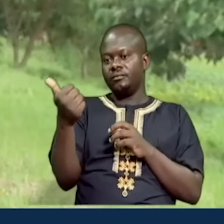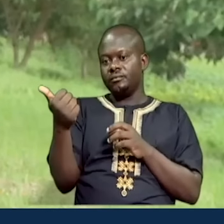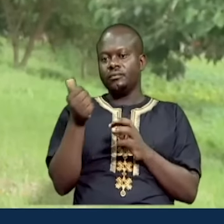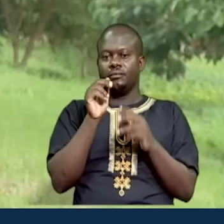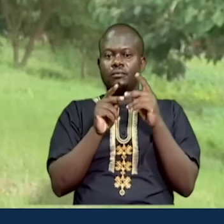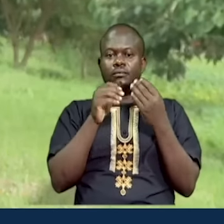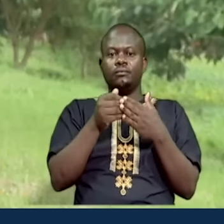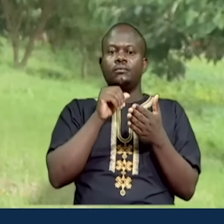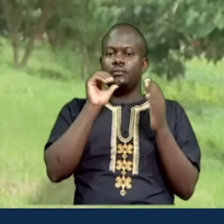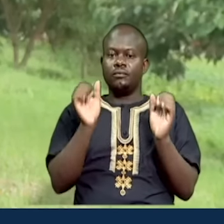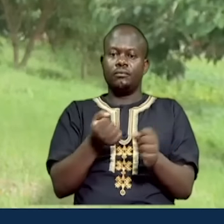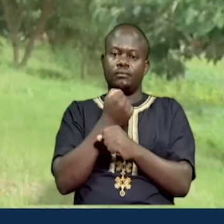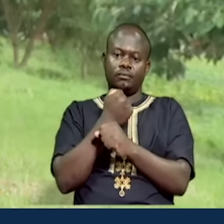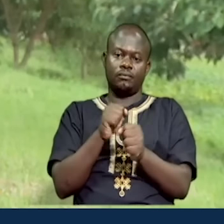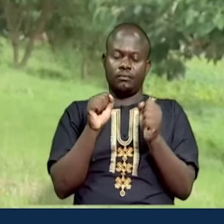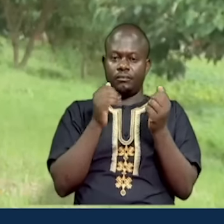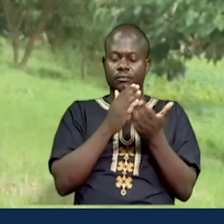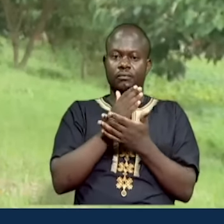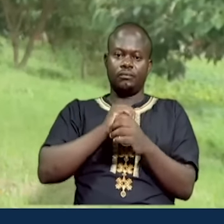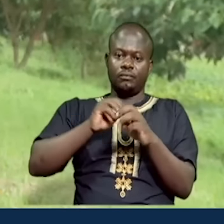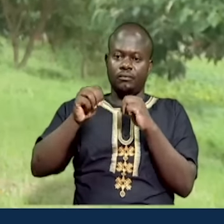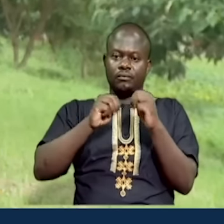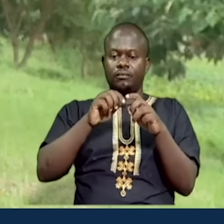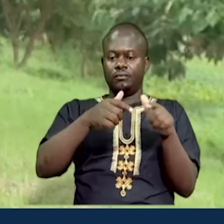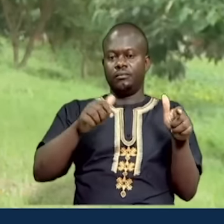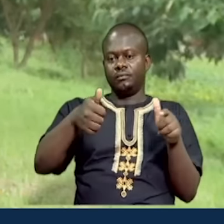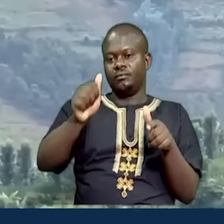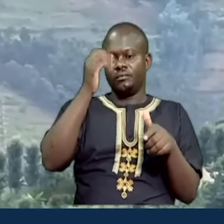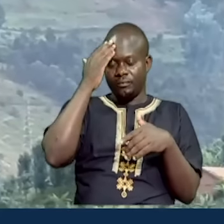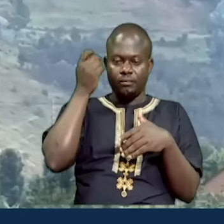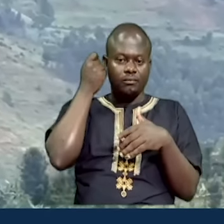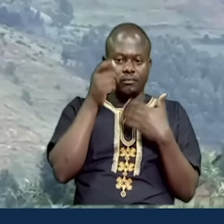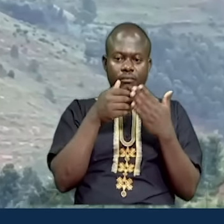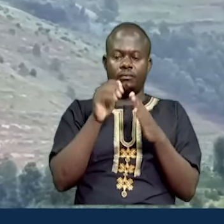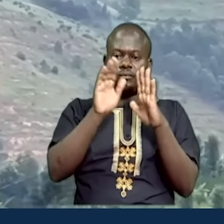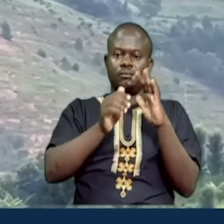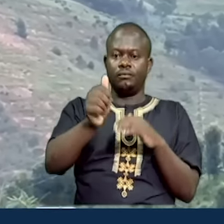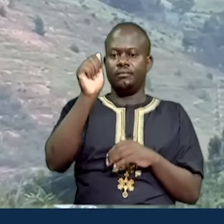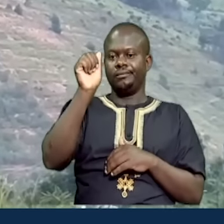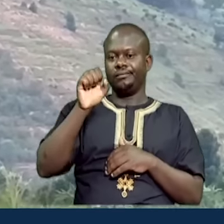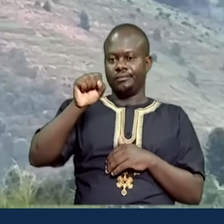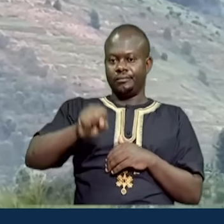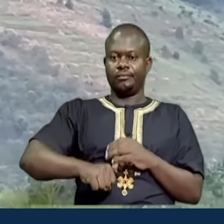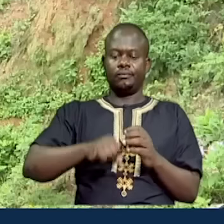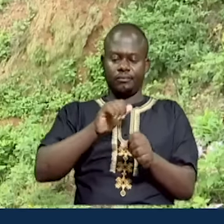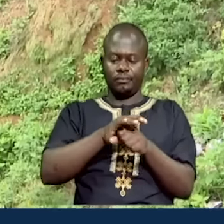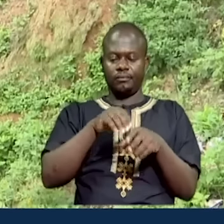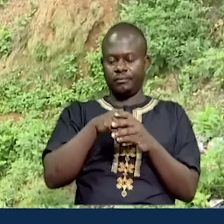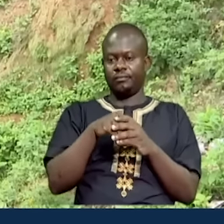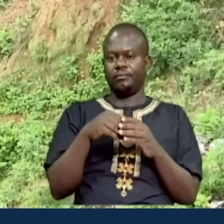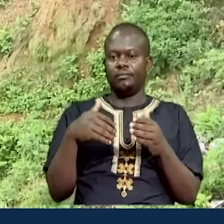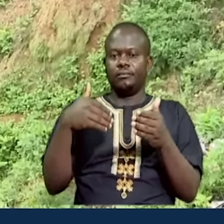abantu batarabasha nyine kugenda bacunga ubutaka bwabo ngo buri wese yumve ko ari uruhare rwe. Mu ntara y'Amajyepfo cyane cyane mu gice cy'Amajyepfo